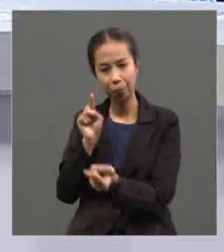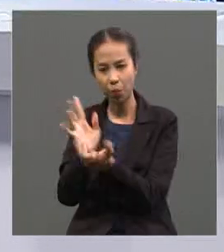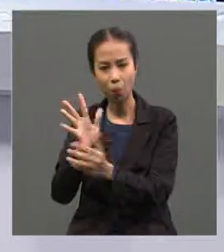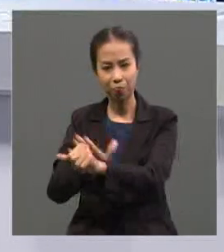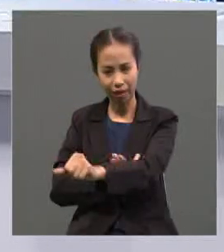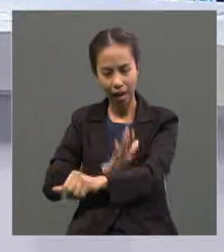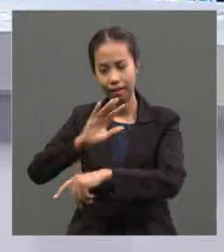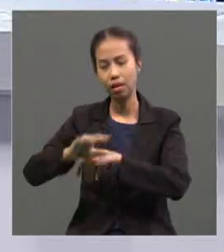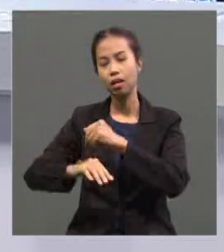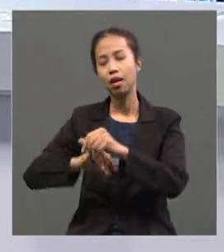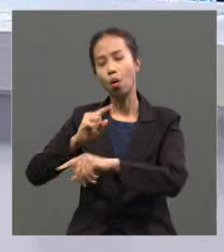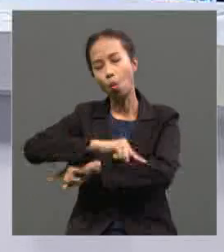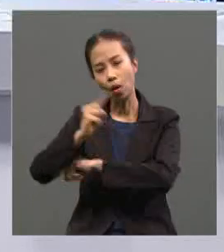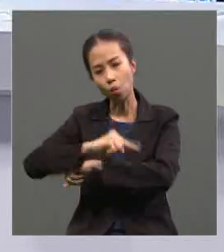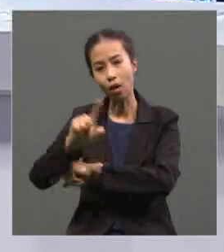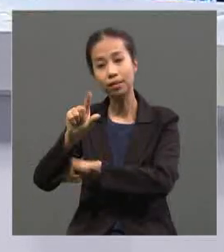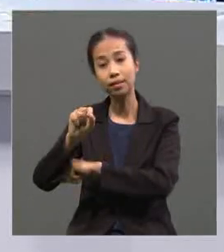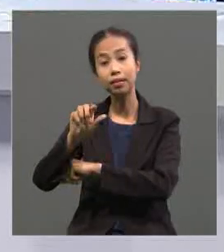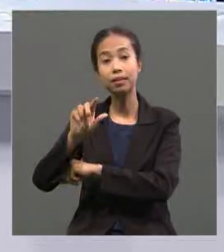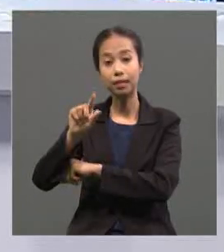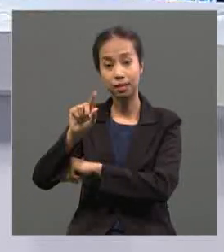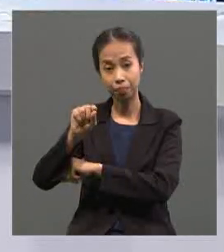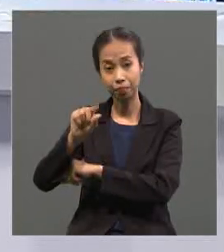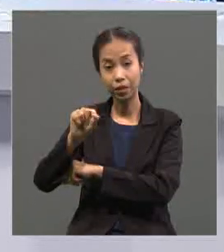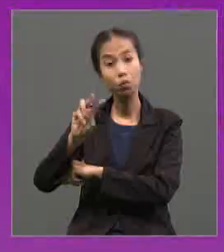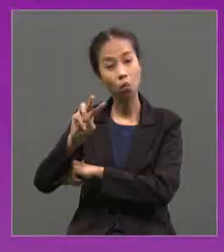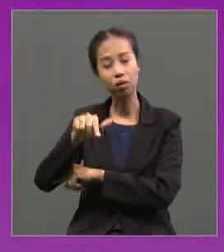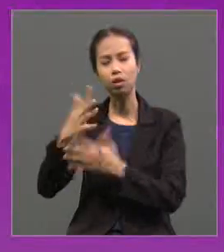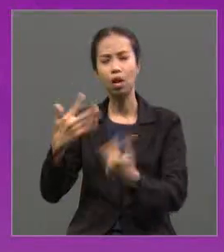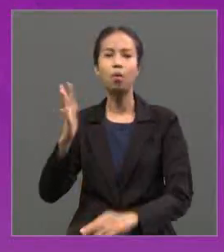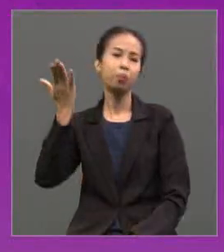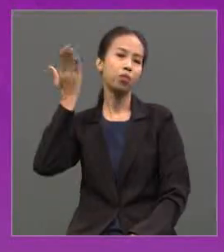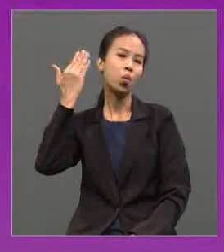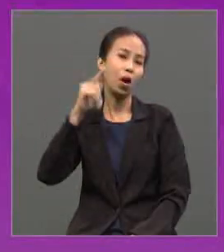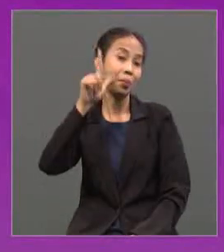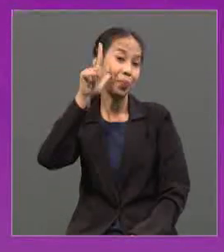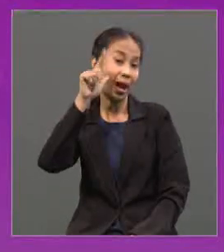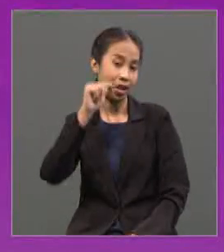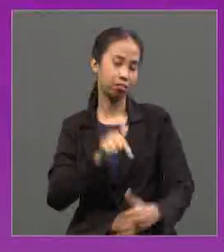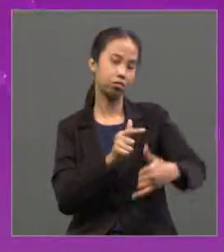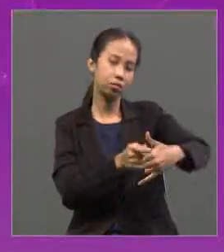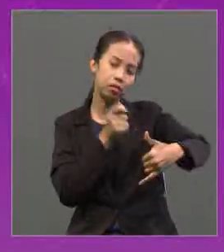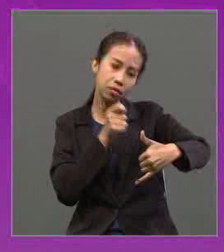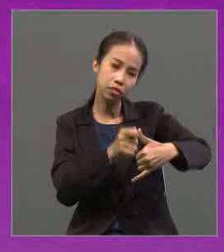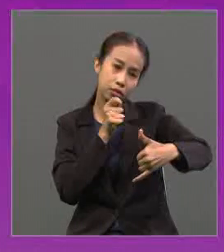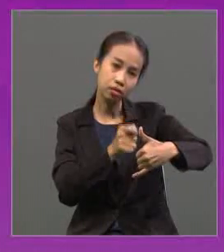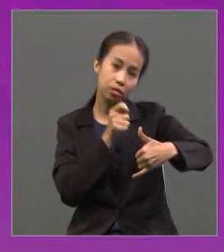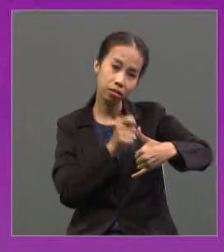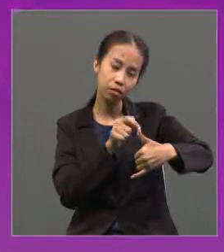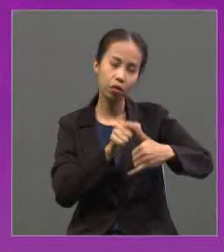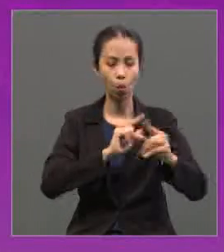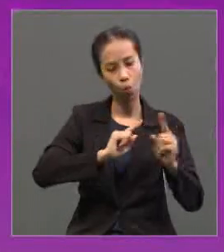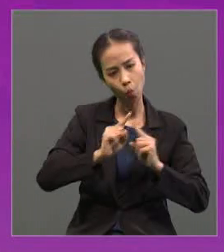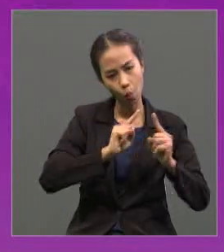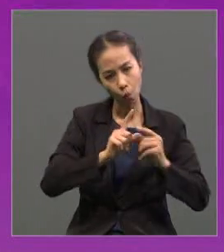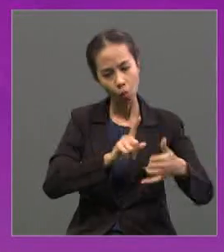ไปจากอ้อมอกของผู้เป็นแม ่ค่ะ คือเมื่อวานเนี้ยได้ฟังผู้เป็นแม่เนี่ยสัมภาษณ์คุย